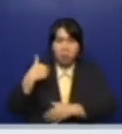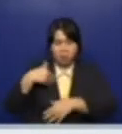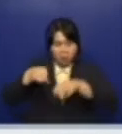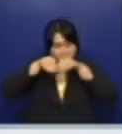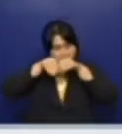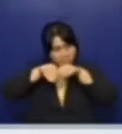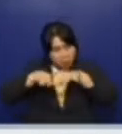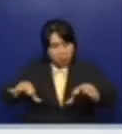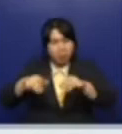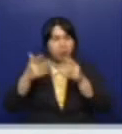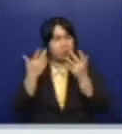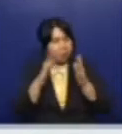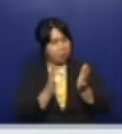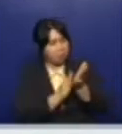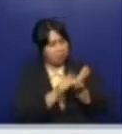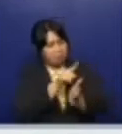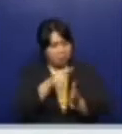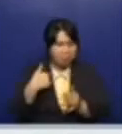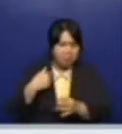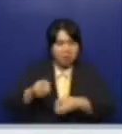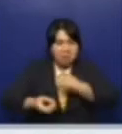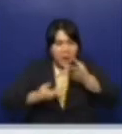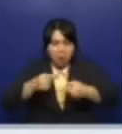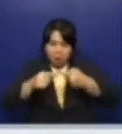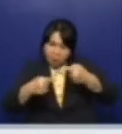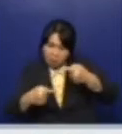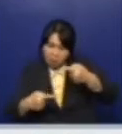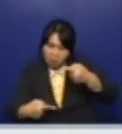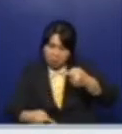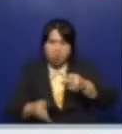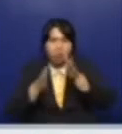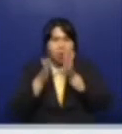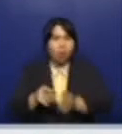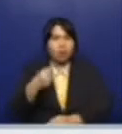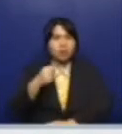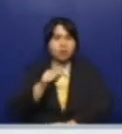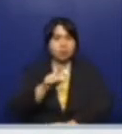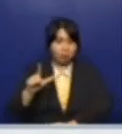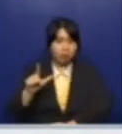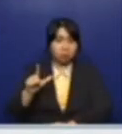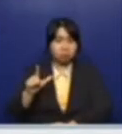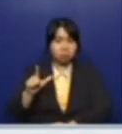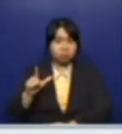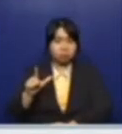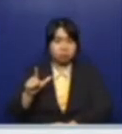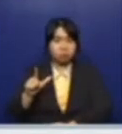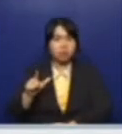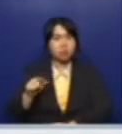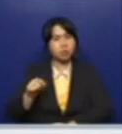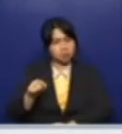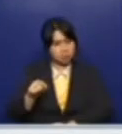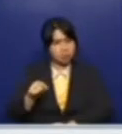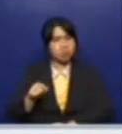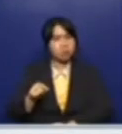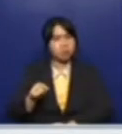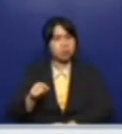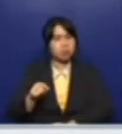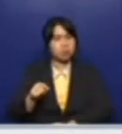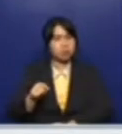แชร์หรือเชียร์หรือแสดงความคิดเห็นถึง10ล้านเนี่ยมันไม่เรื่องธรรม